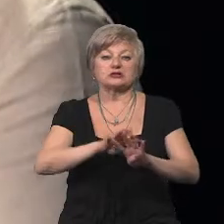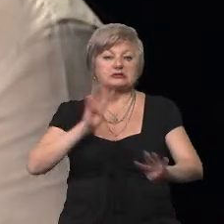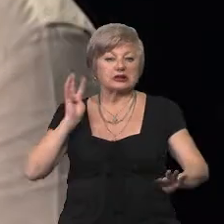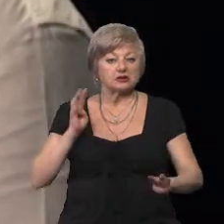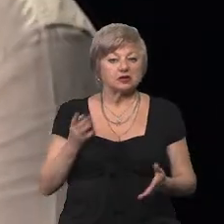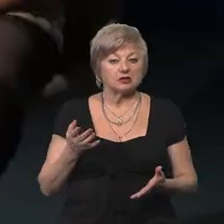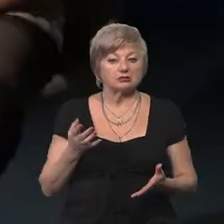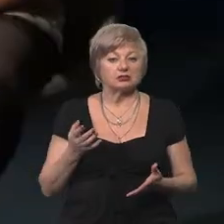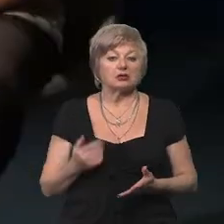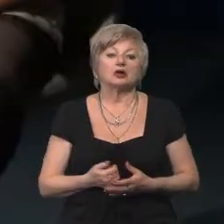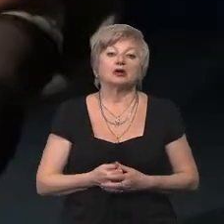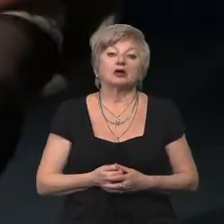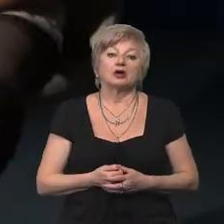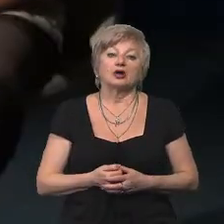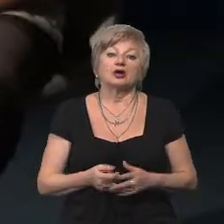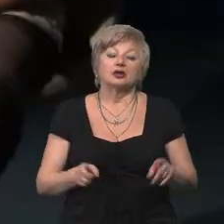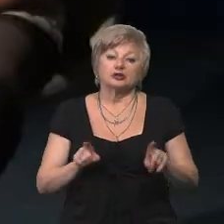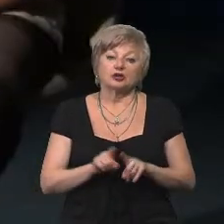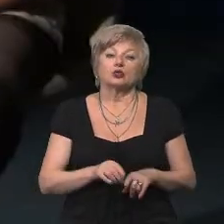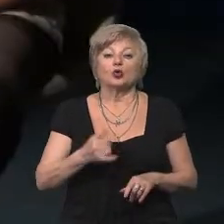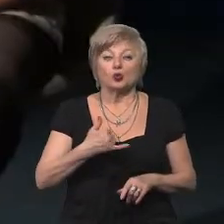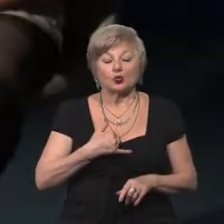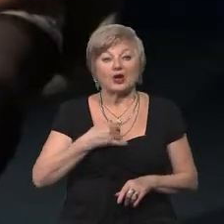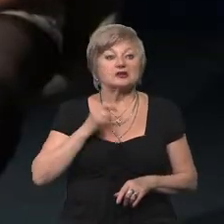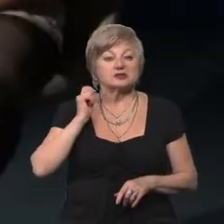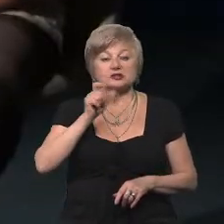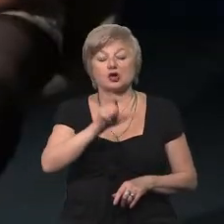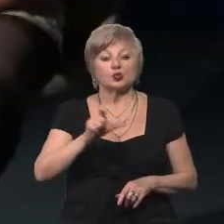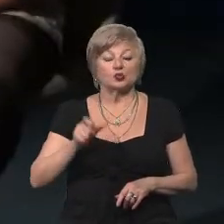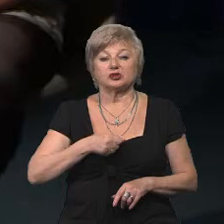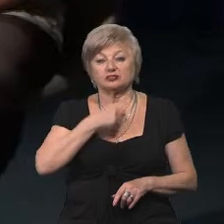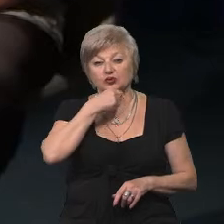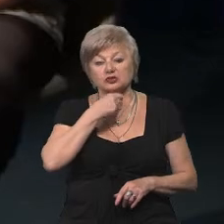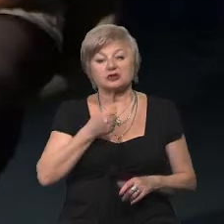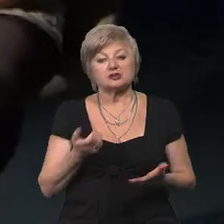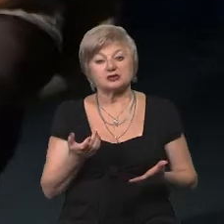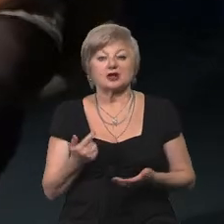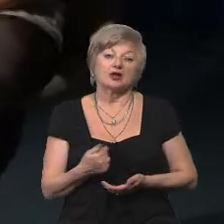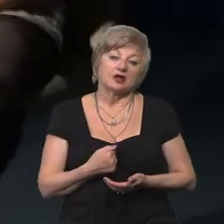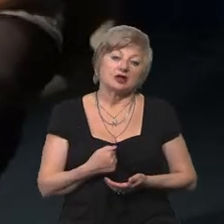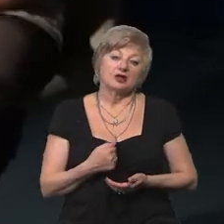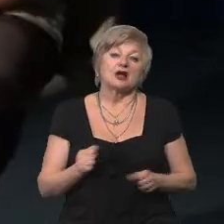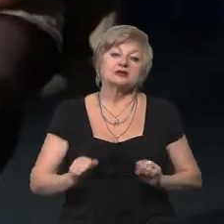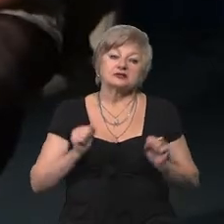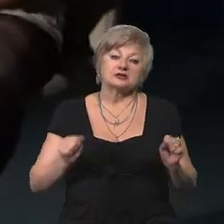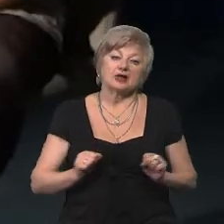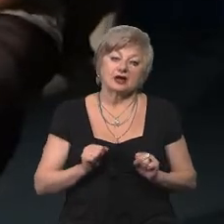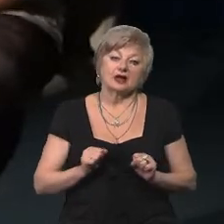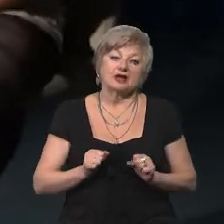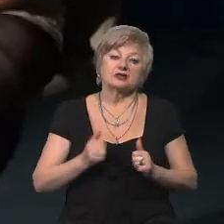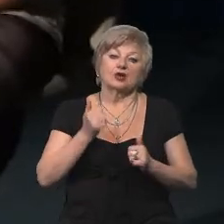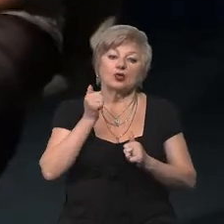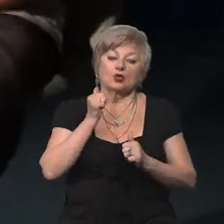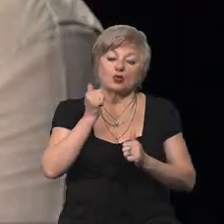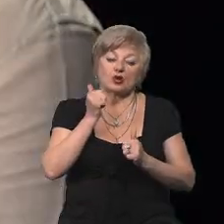продукт театральный. Вот. Какой у нас зритель? Ну, я стараюсь под каждый